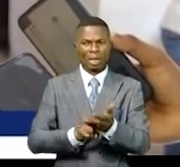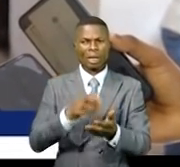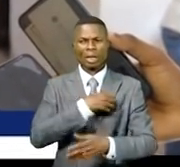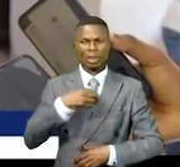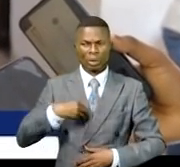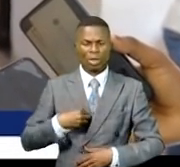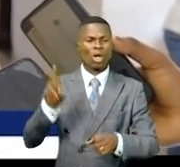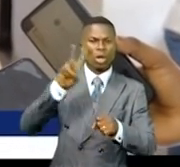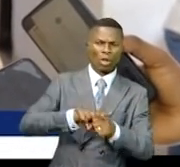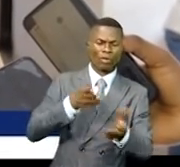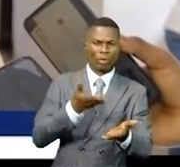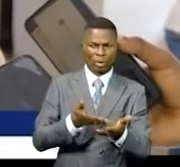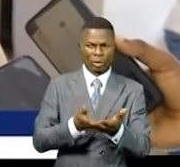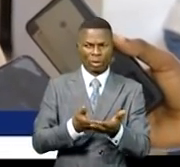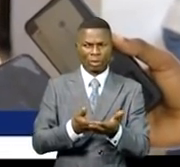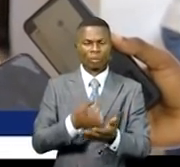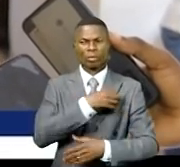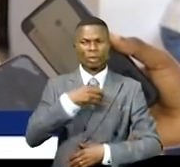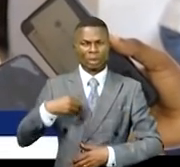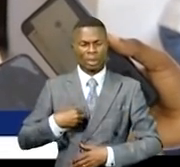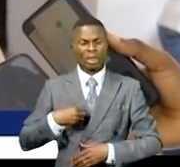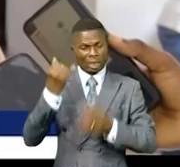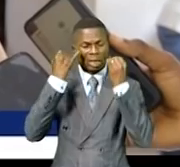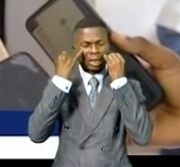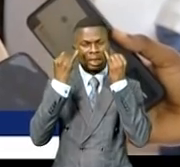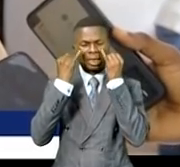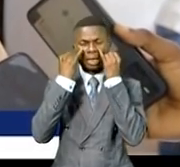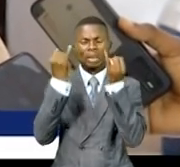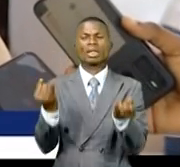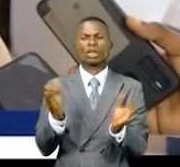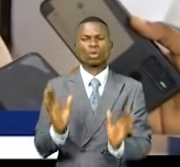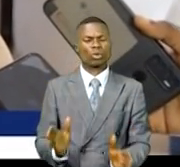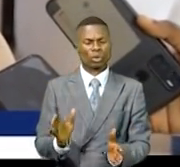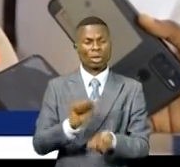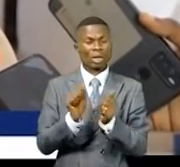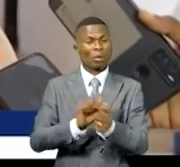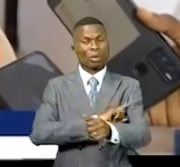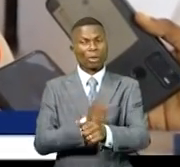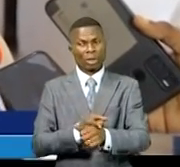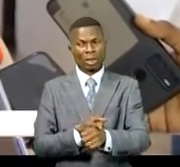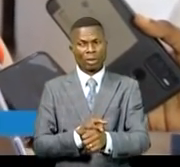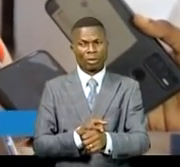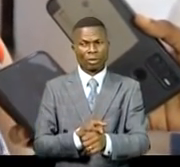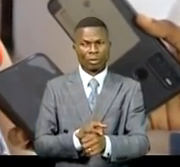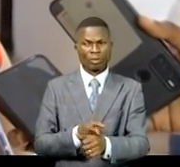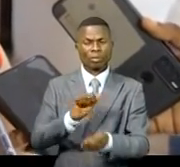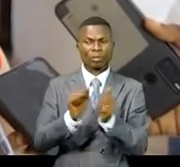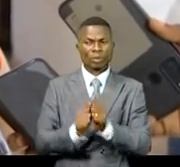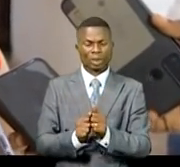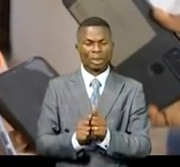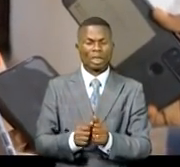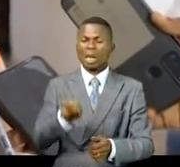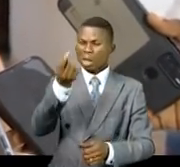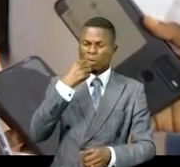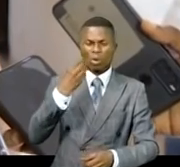été violée, c'est une femme qui est innocente, qui n'a pas planifié de tomber enceinte, qu'ils accèdent à des souhaits complets d'avortement centré sur